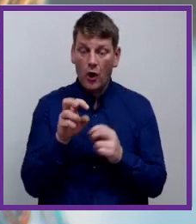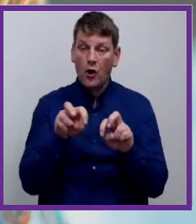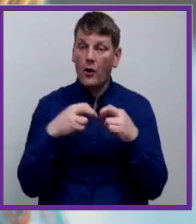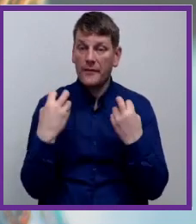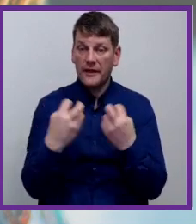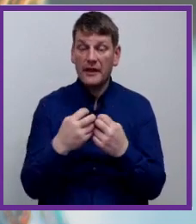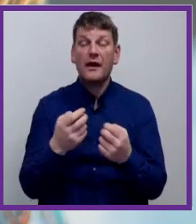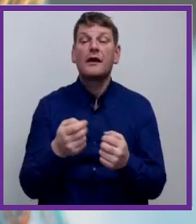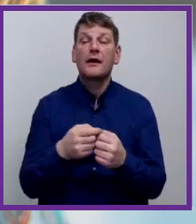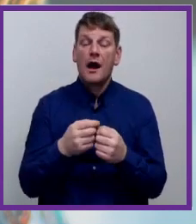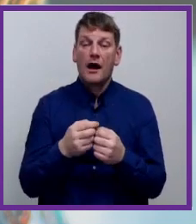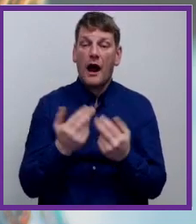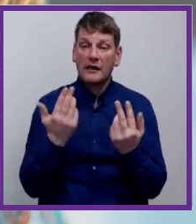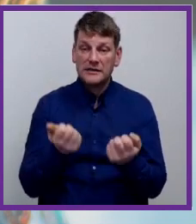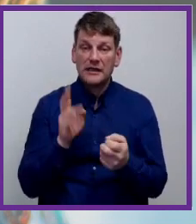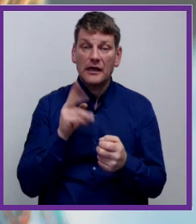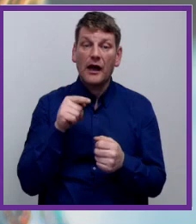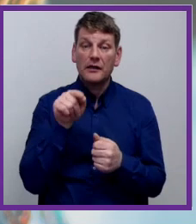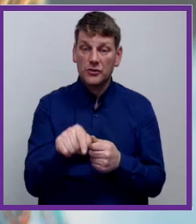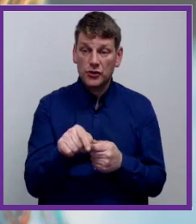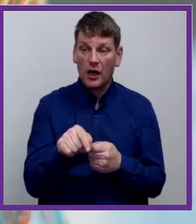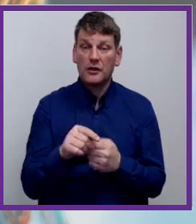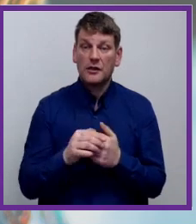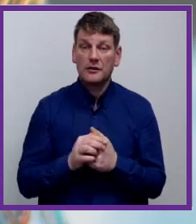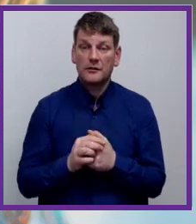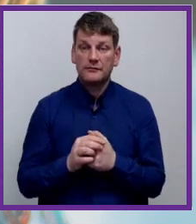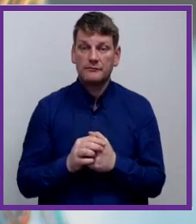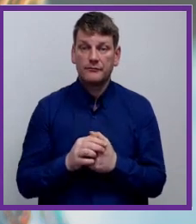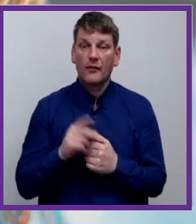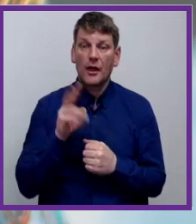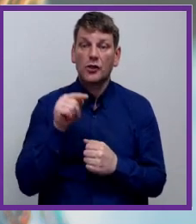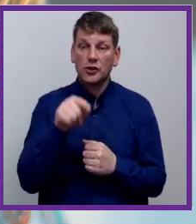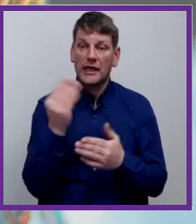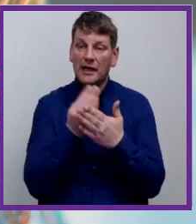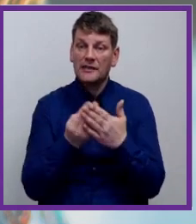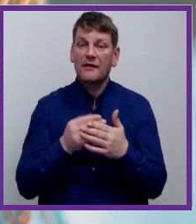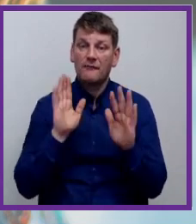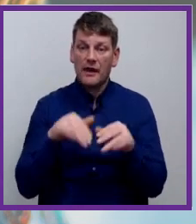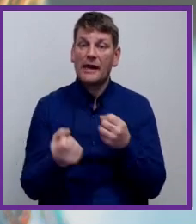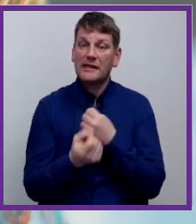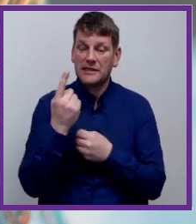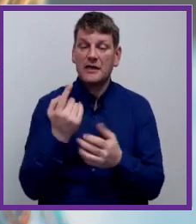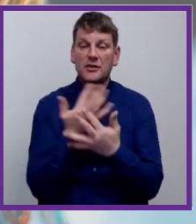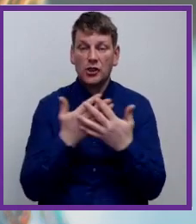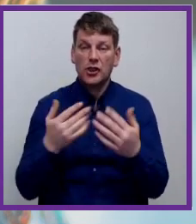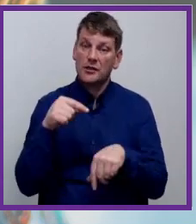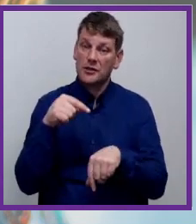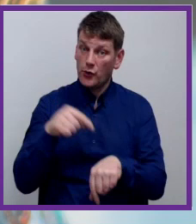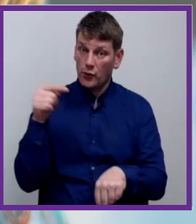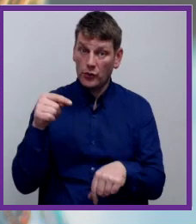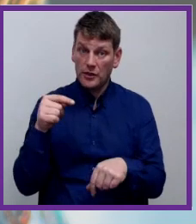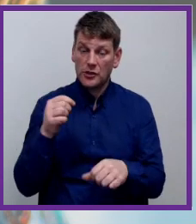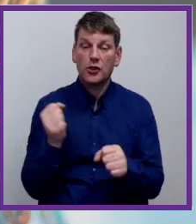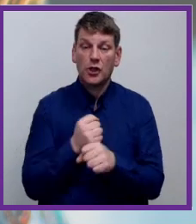komiteja atzina, ka šādi te, ka šī glazna varēja izraisīt dažādas jūtas,